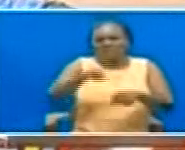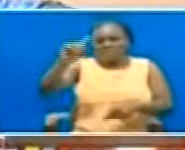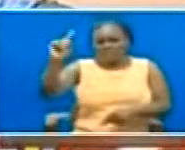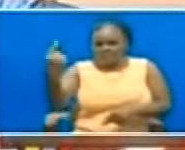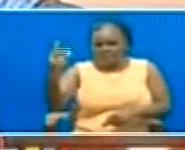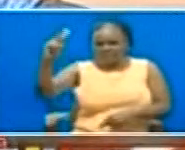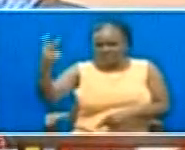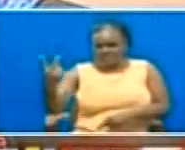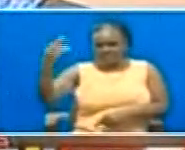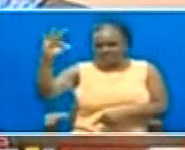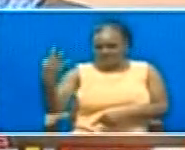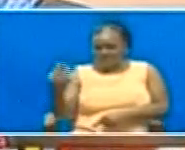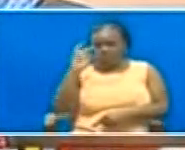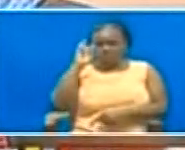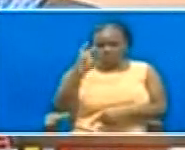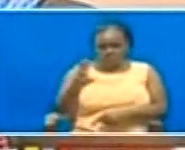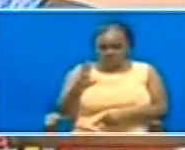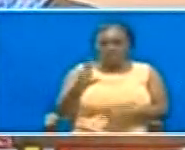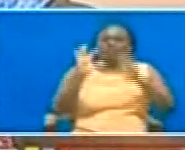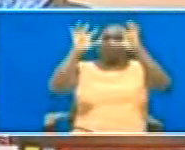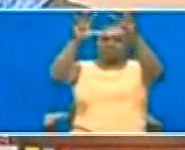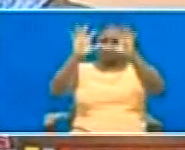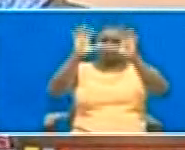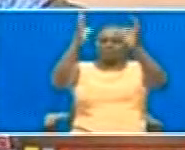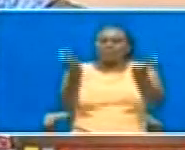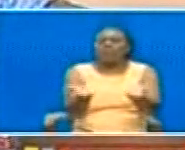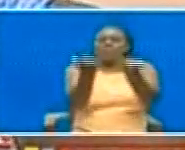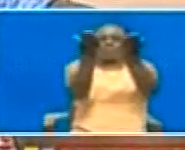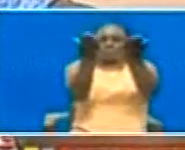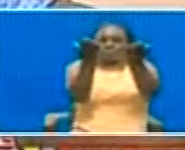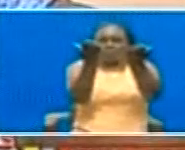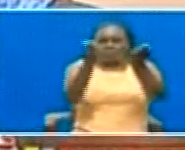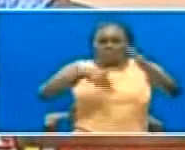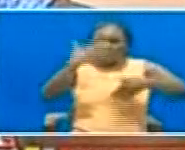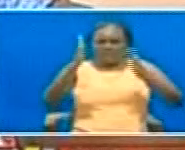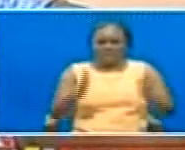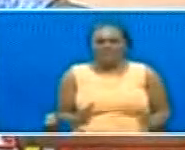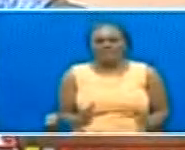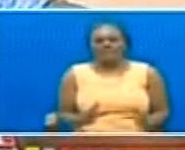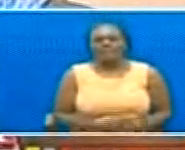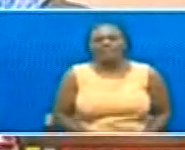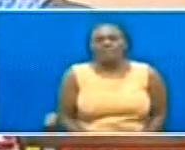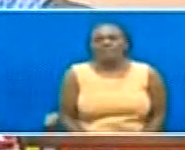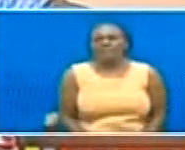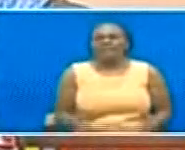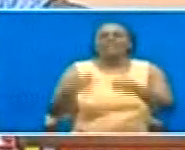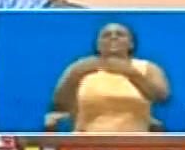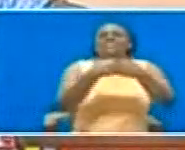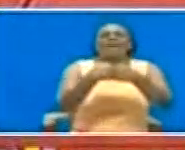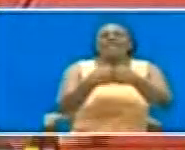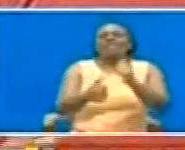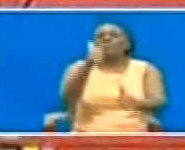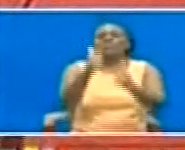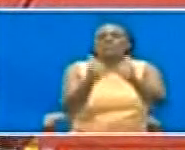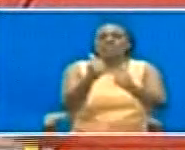season to the second season, you can see the level of basketball is actually improving amongst the players in the league. Changamoto zimekuwa zipi